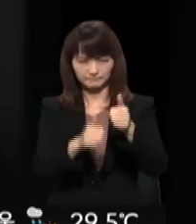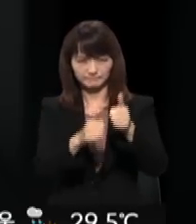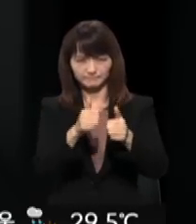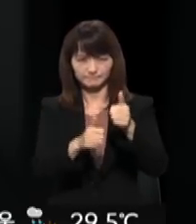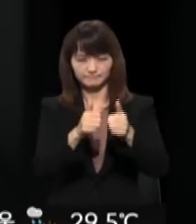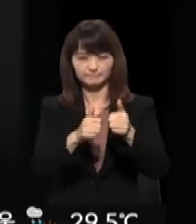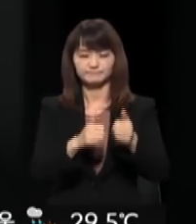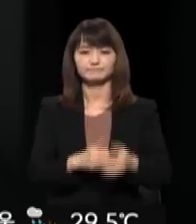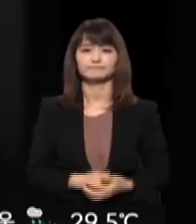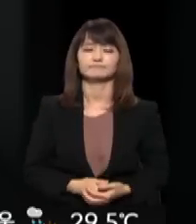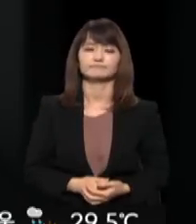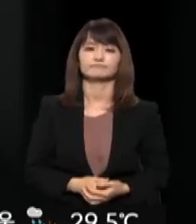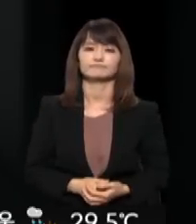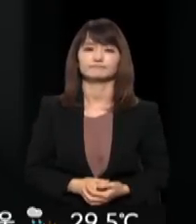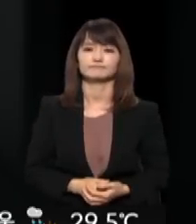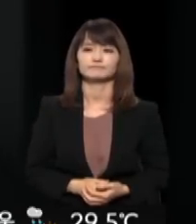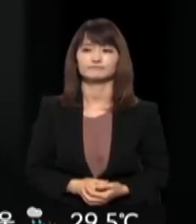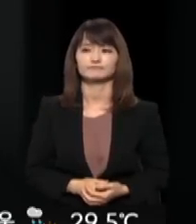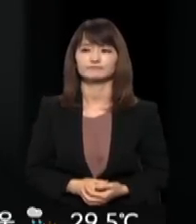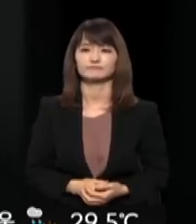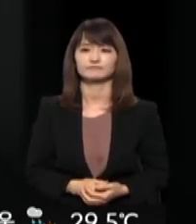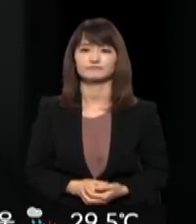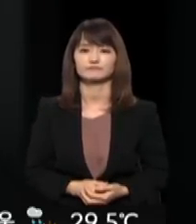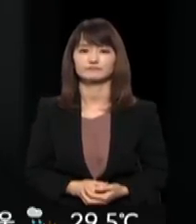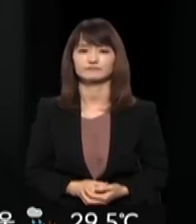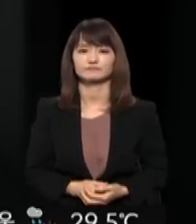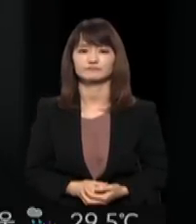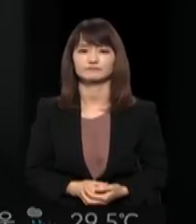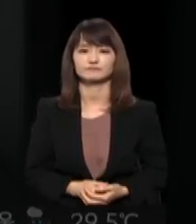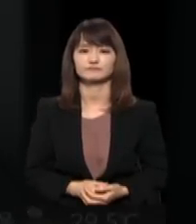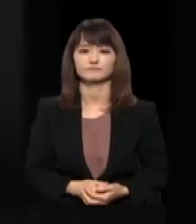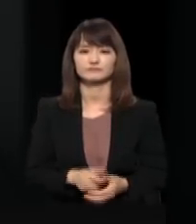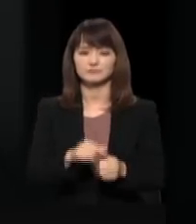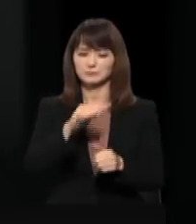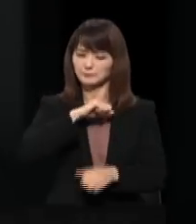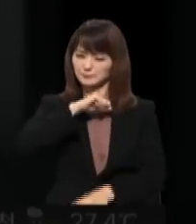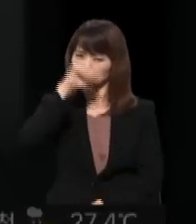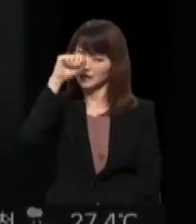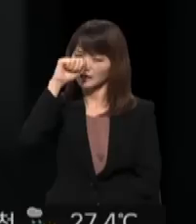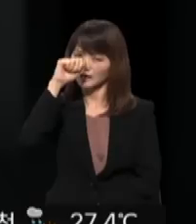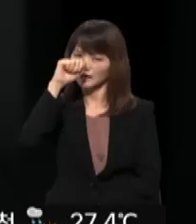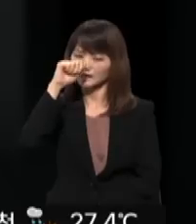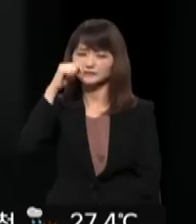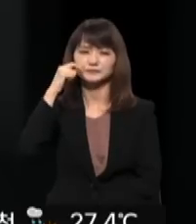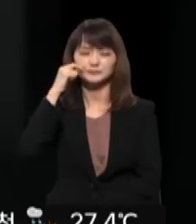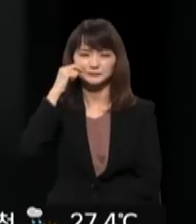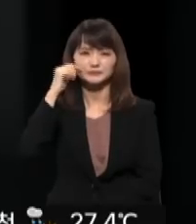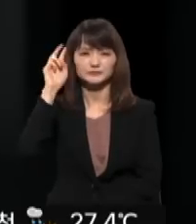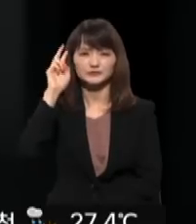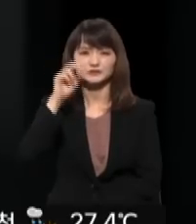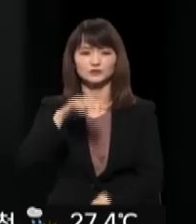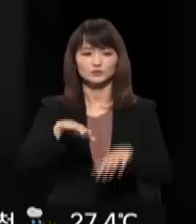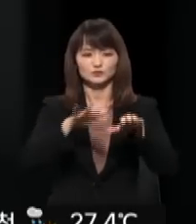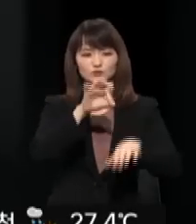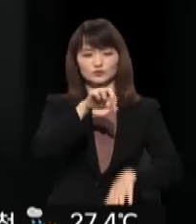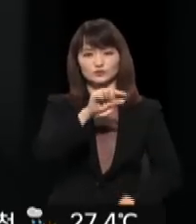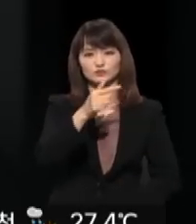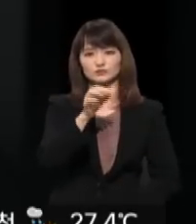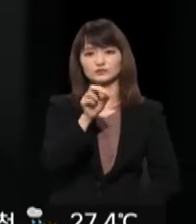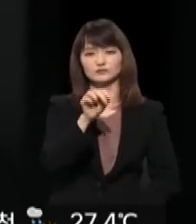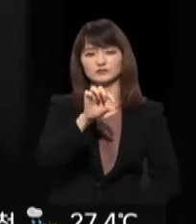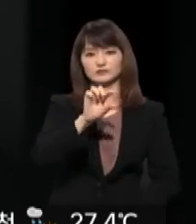있는데 열쇠에요 이게 지금 당선권 안에 들 수 있을지 오늘 윤영찬 후보가 사퇴하면서